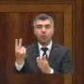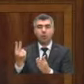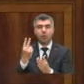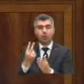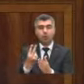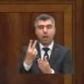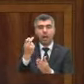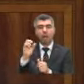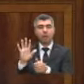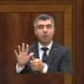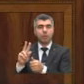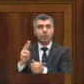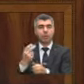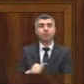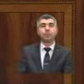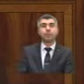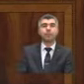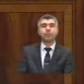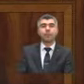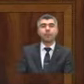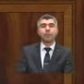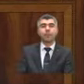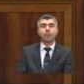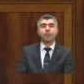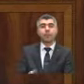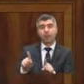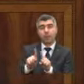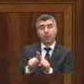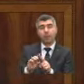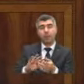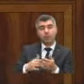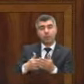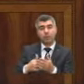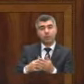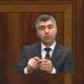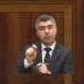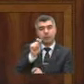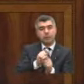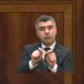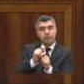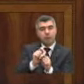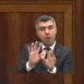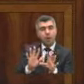2022-2026 إلى التي هي قيد الإغناء والتدقيق